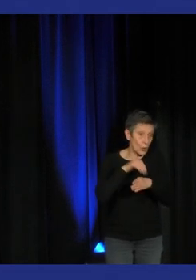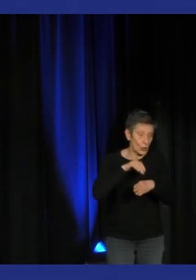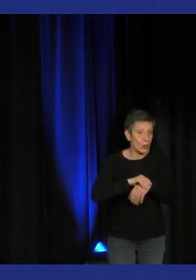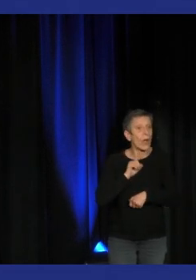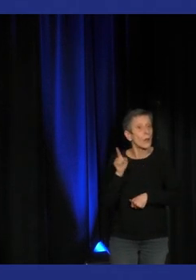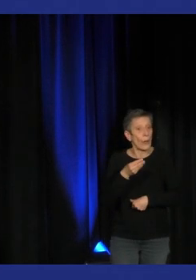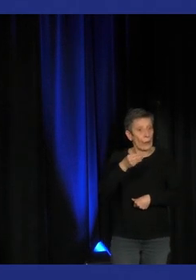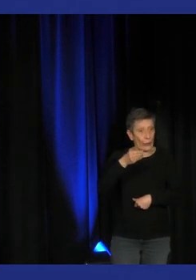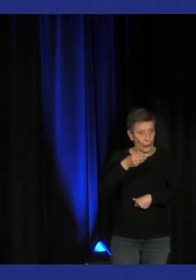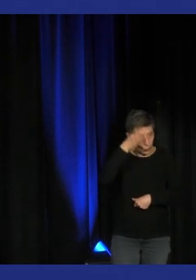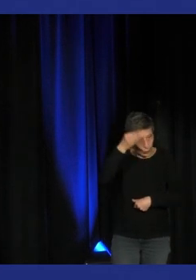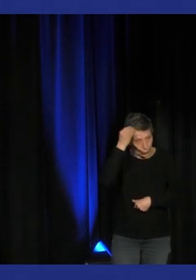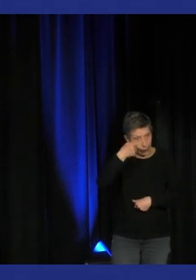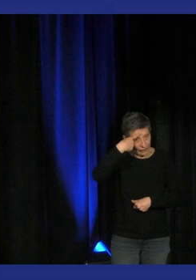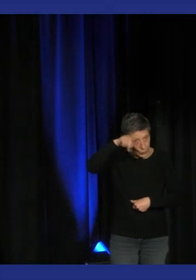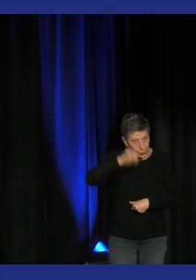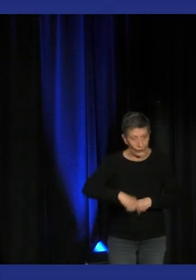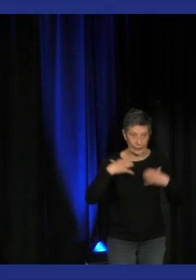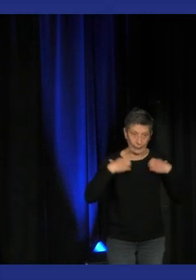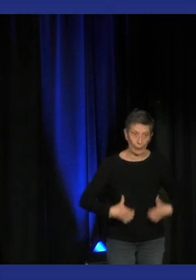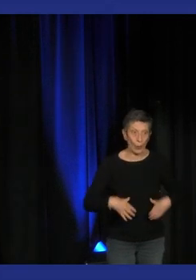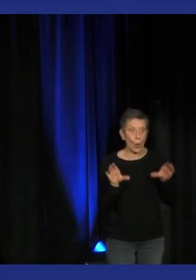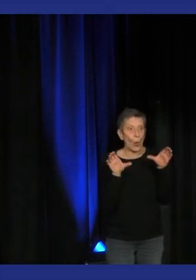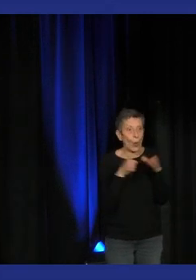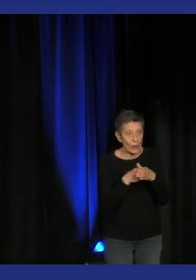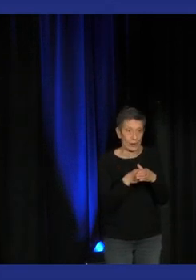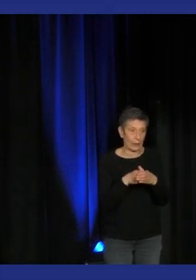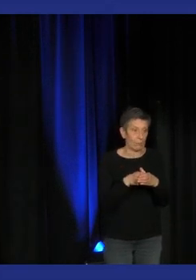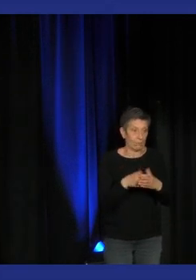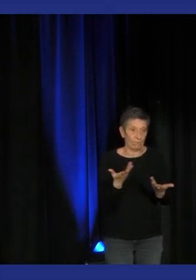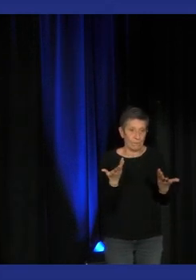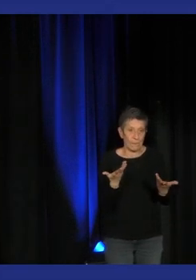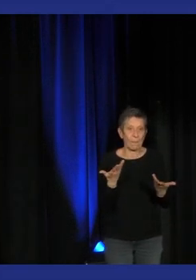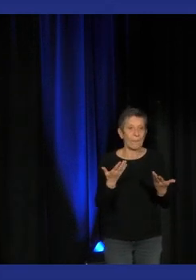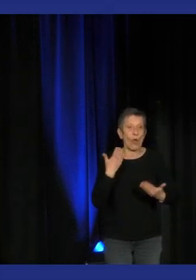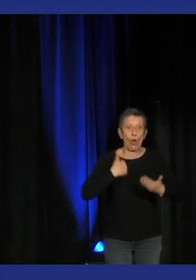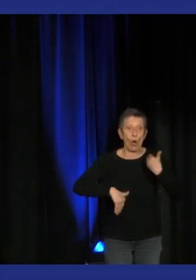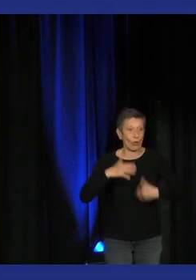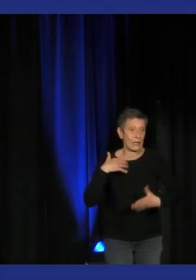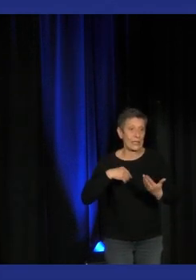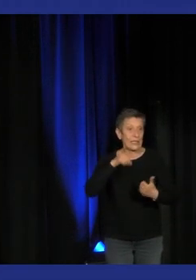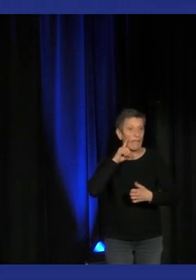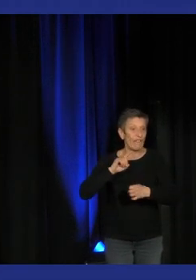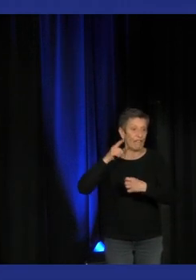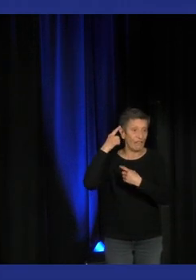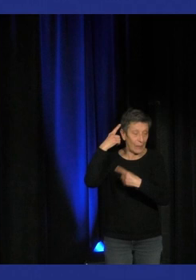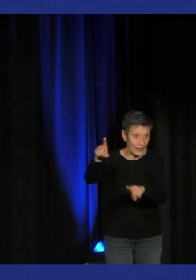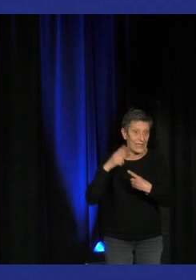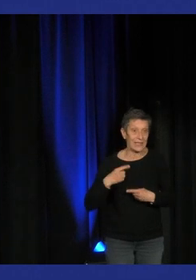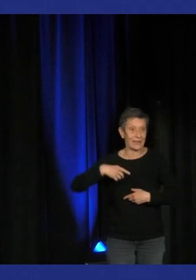vous êtes docteur en philosophie, membre du collectif Handiféministe, les Dévalideuses, et de